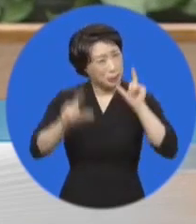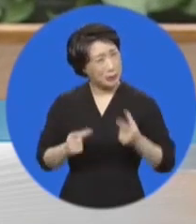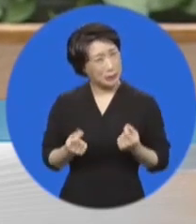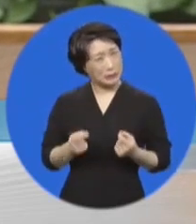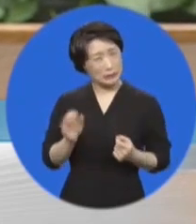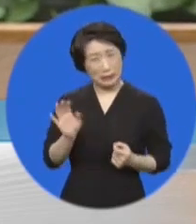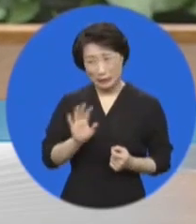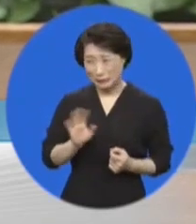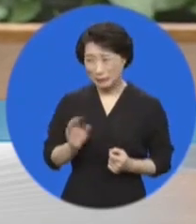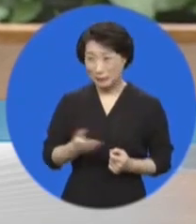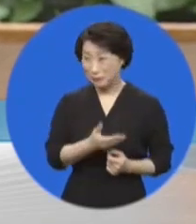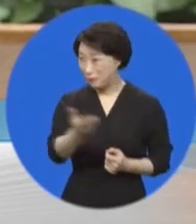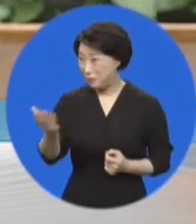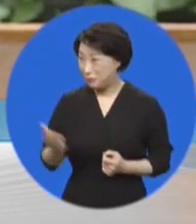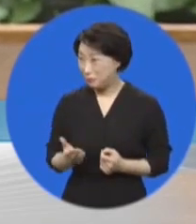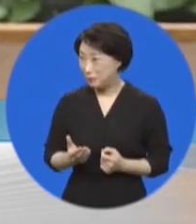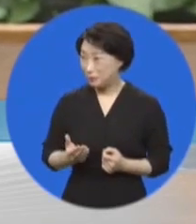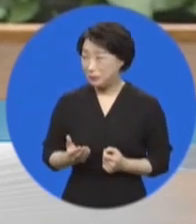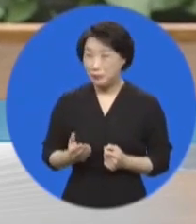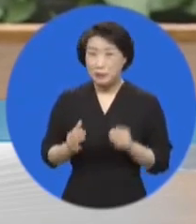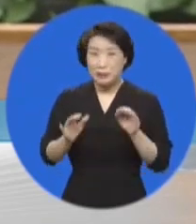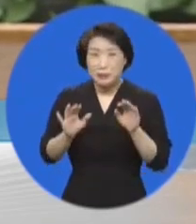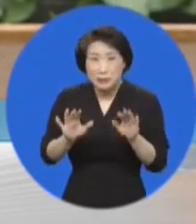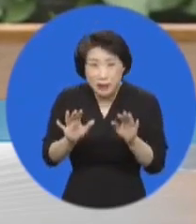않아. 이